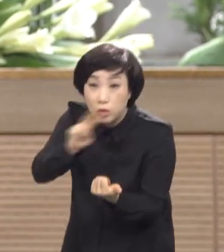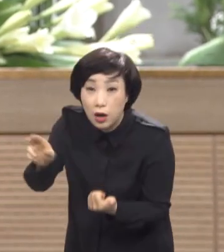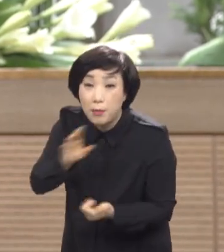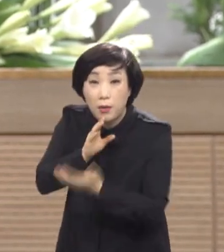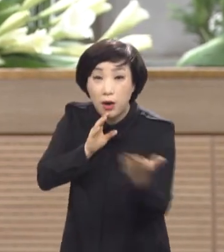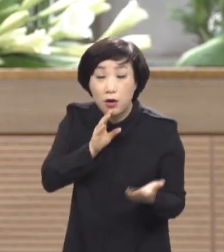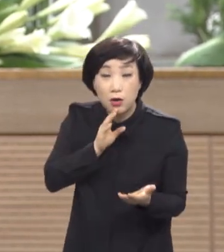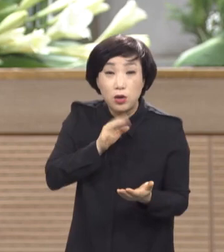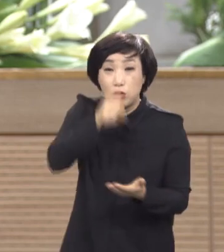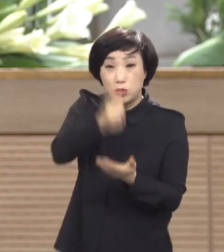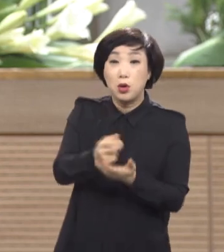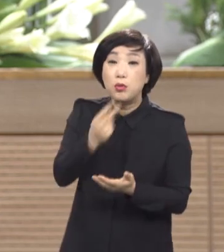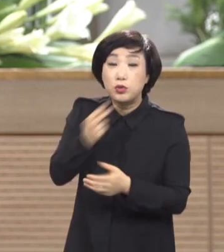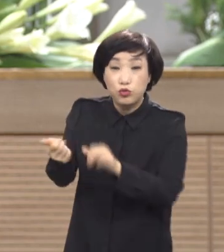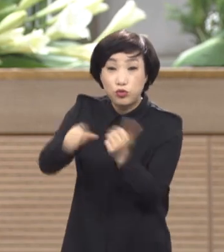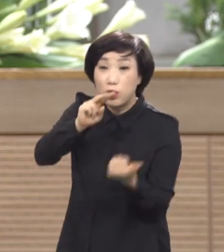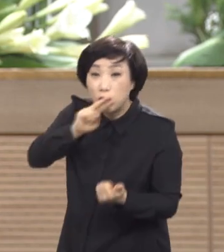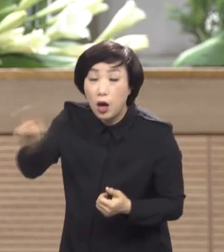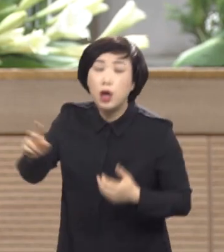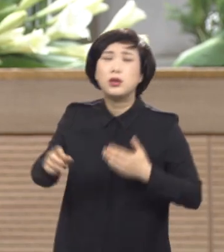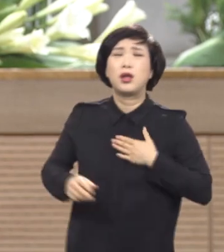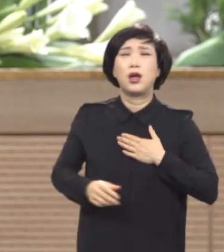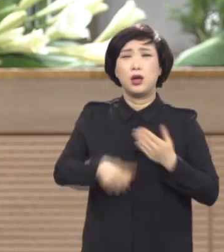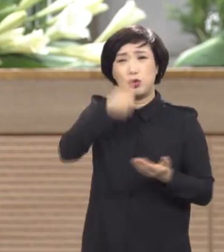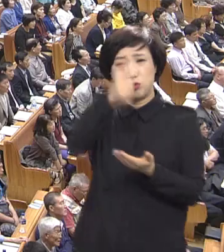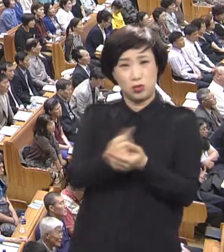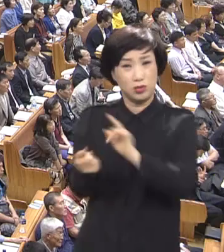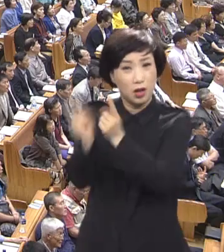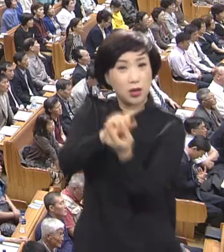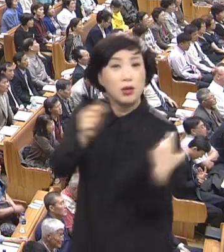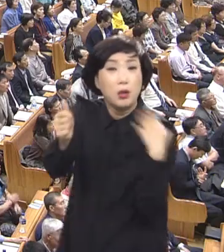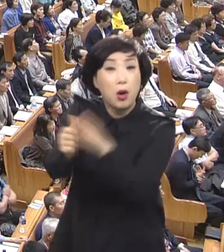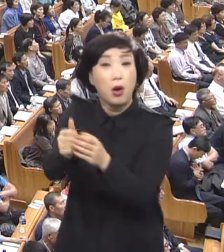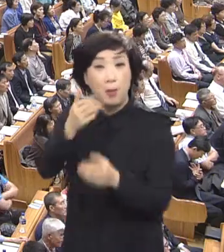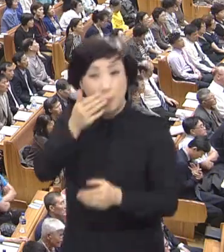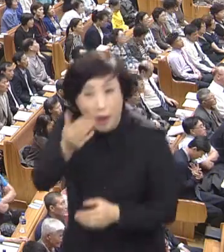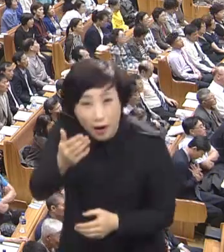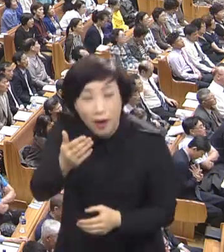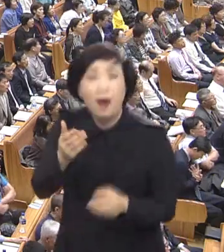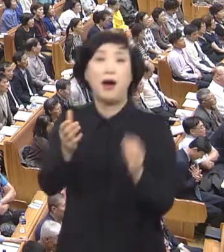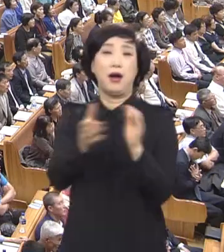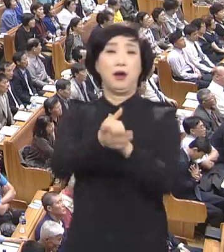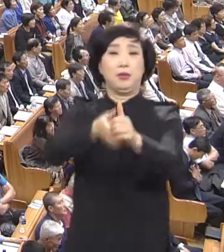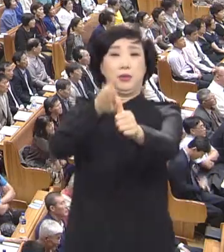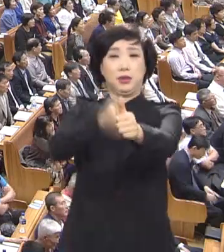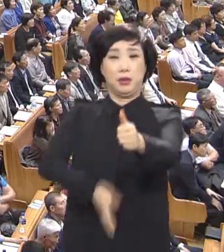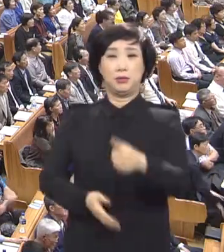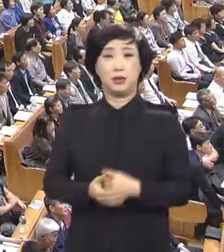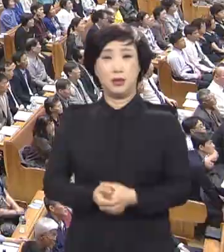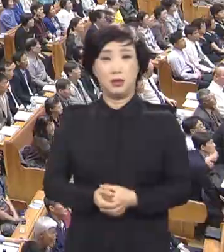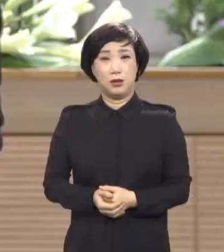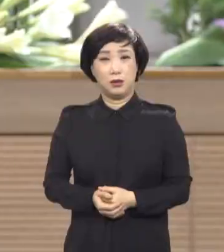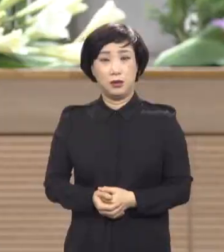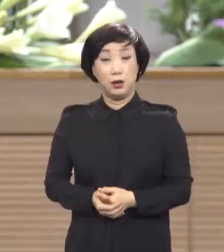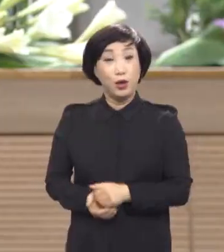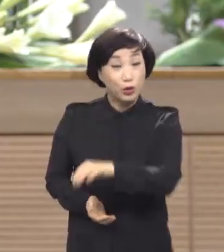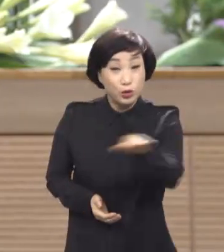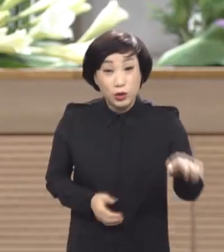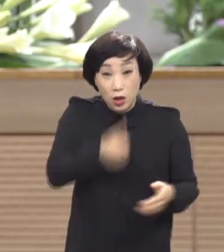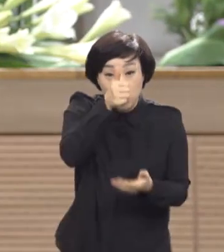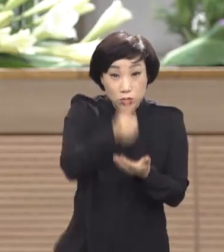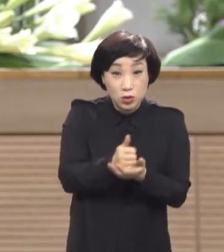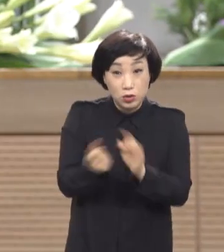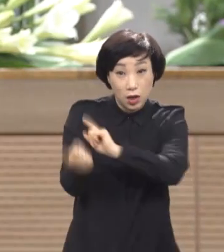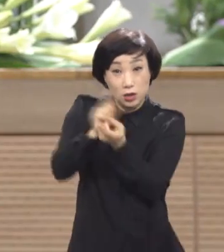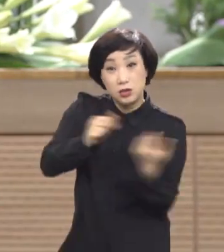없이 죽어야 내 죄를 짊어지지 아멘합시다 우리 죄를